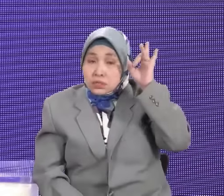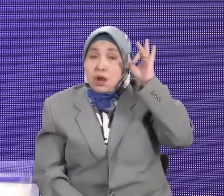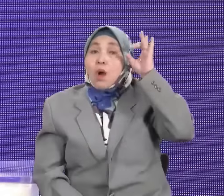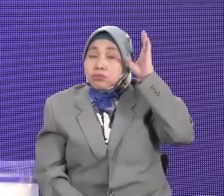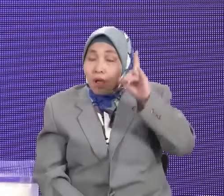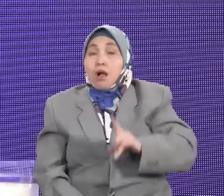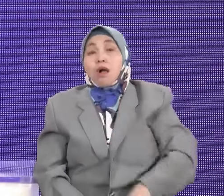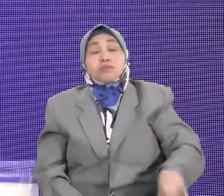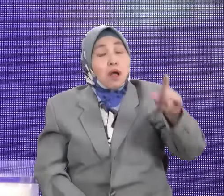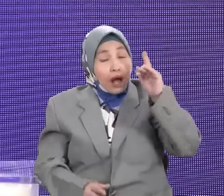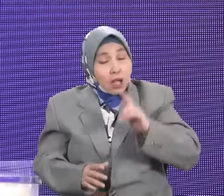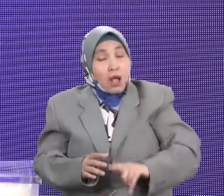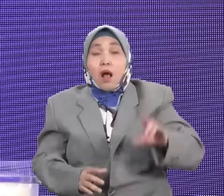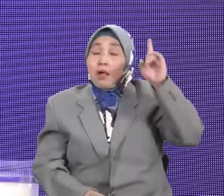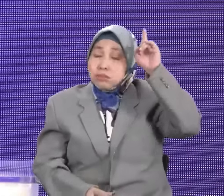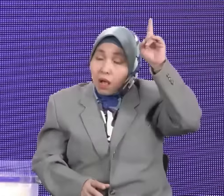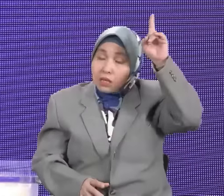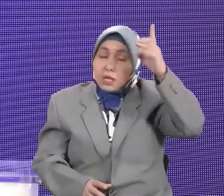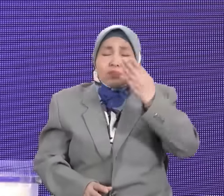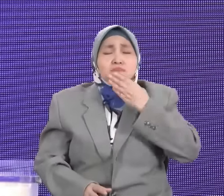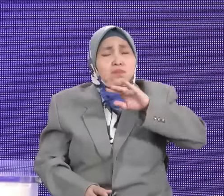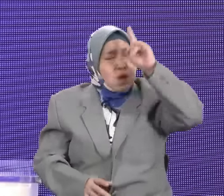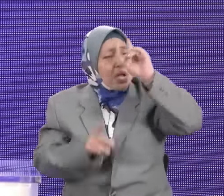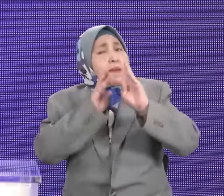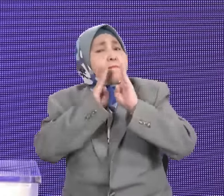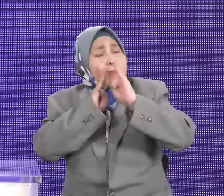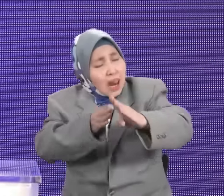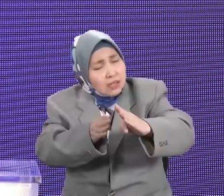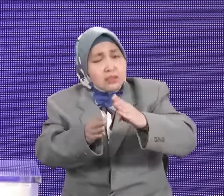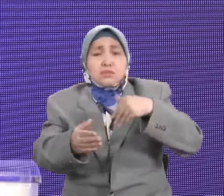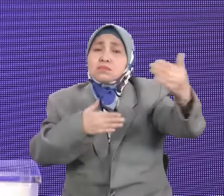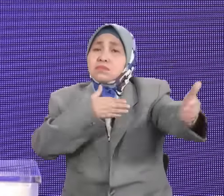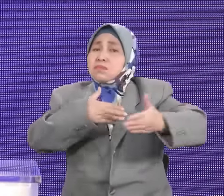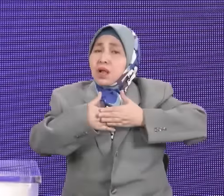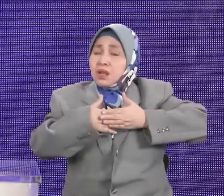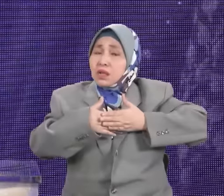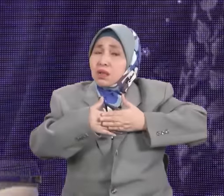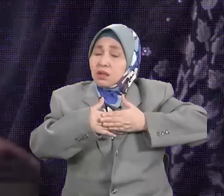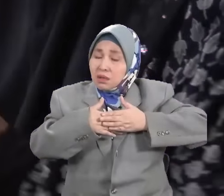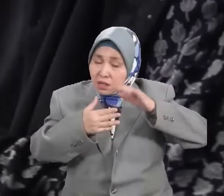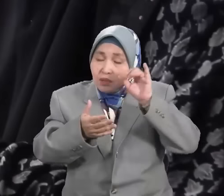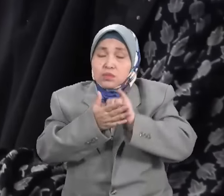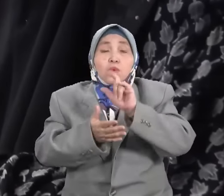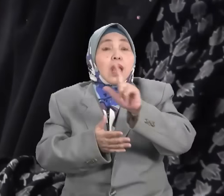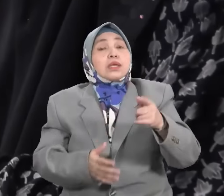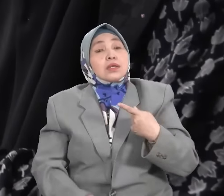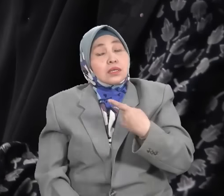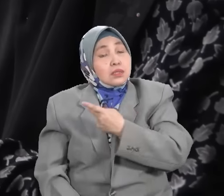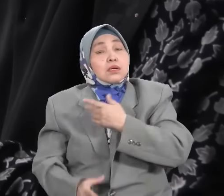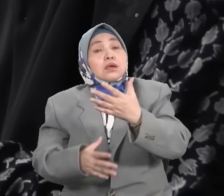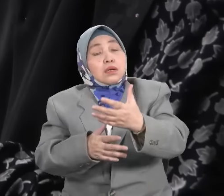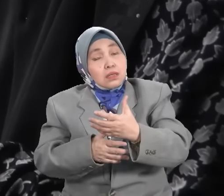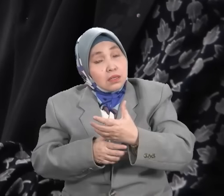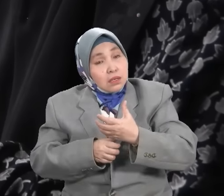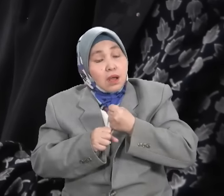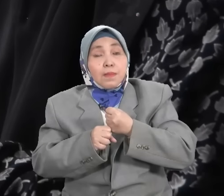akan Allah ini Syakir Allah akan balas balik dan cara Allah balas ini Subhanallah itulah yang kita dapat Hai